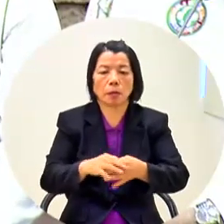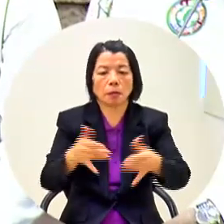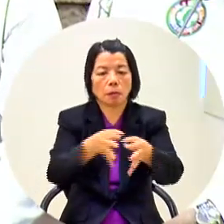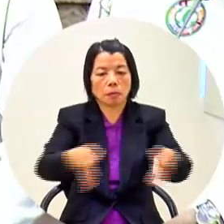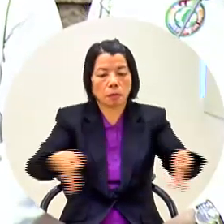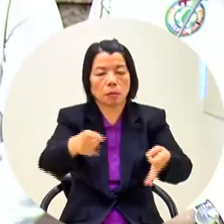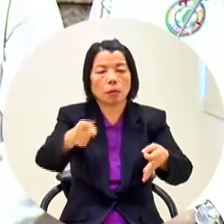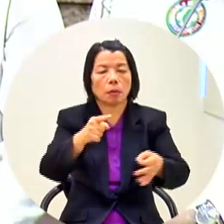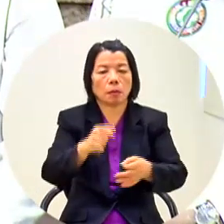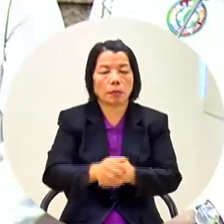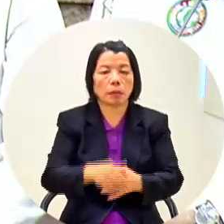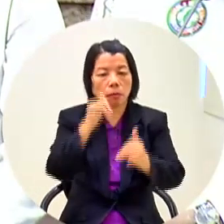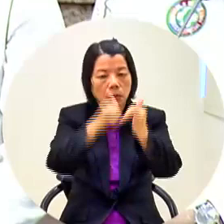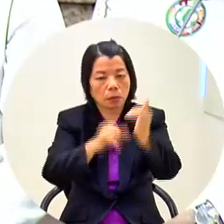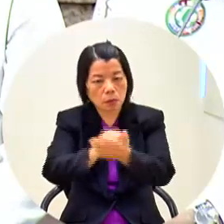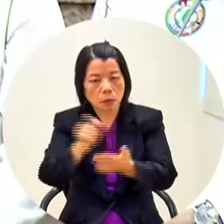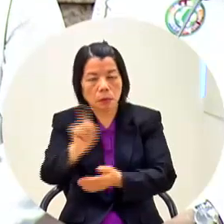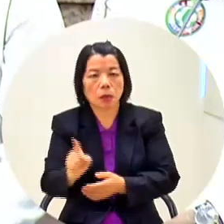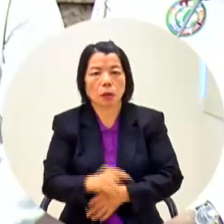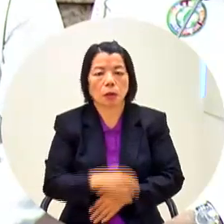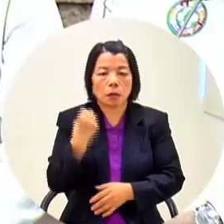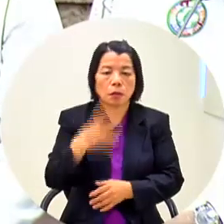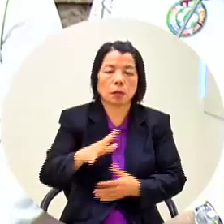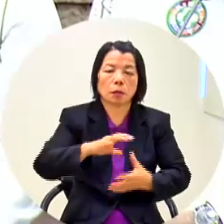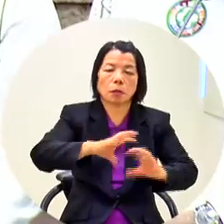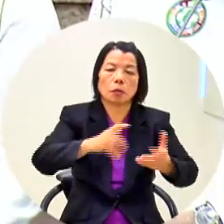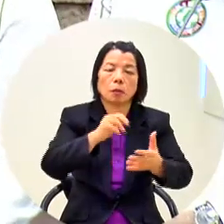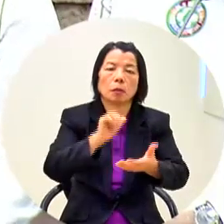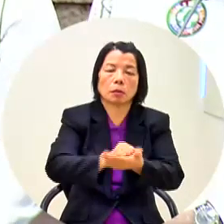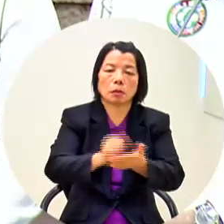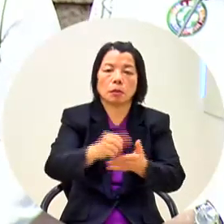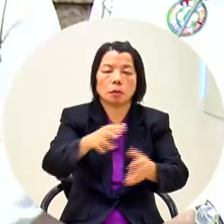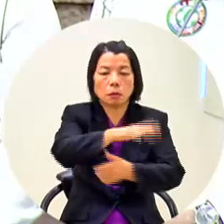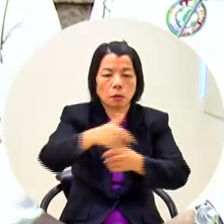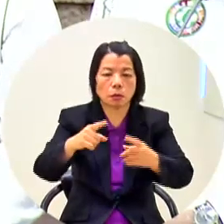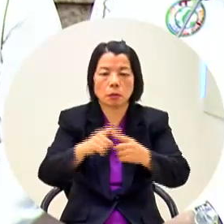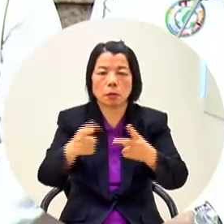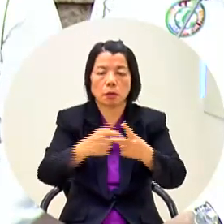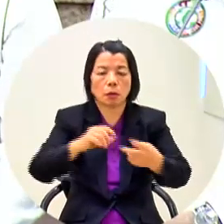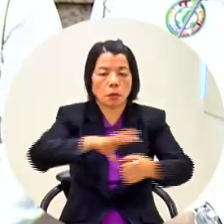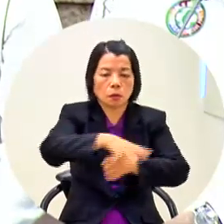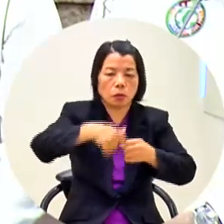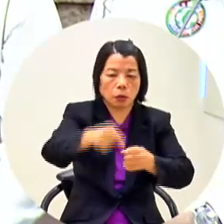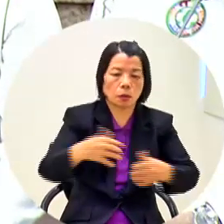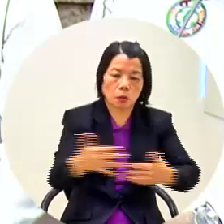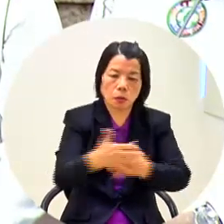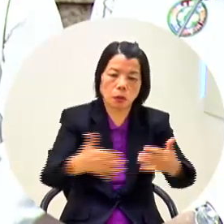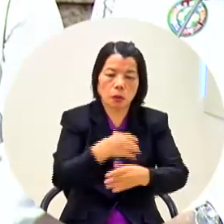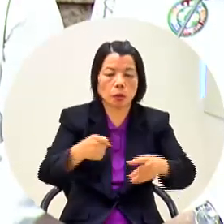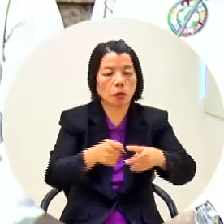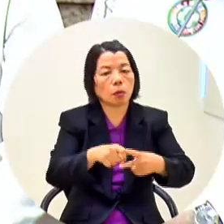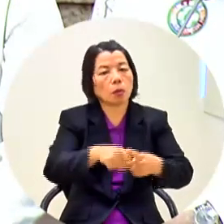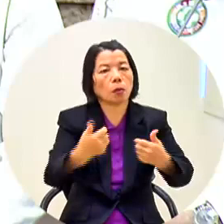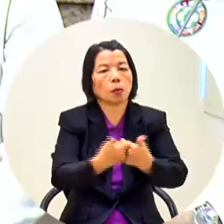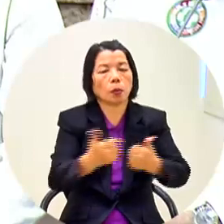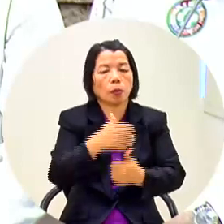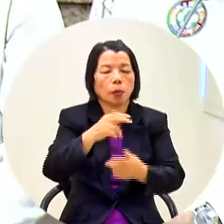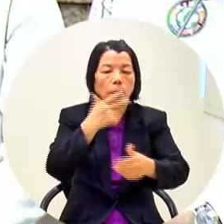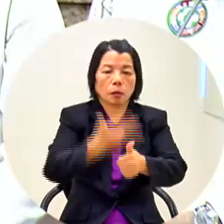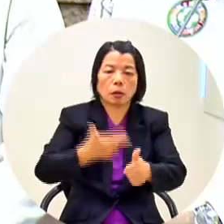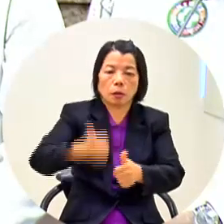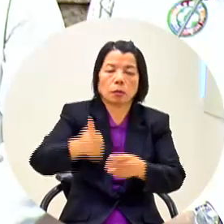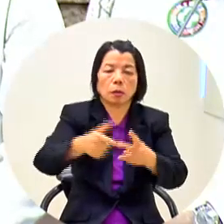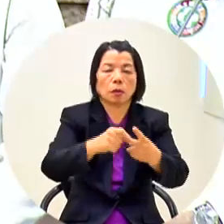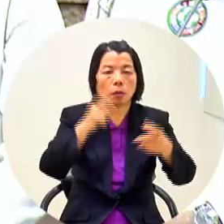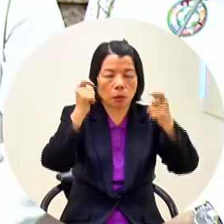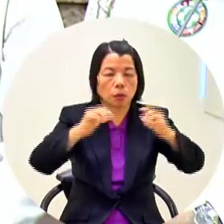景。有新国际理论与实验中心召集人，有全国交通运输产业工会理事长，有高雄市人民